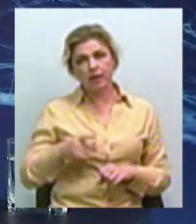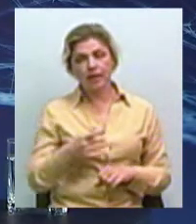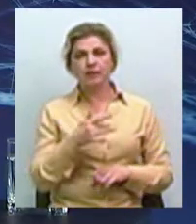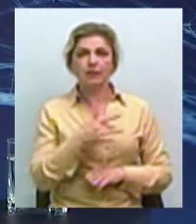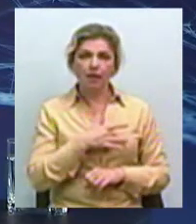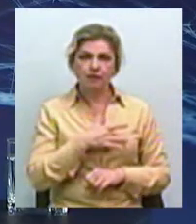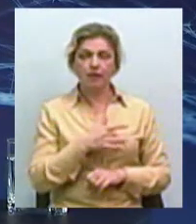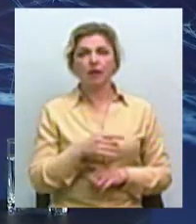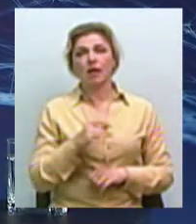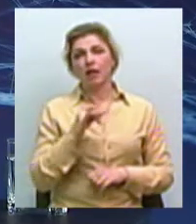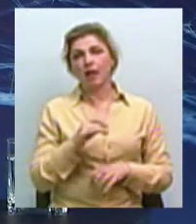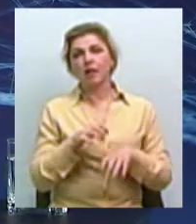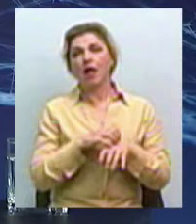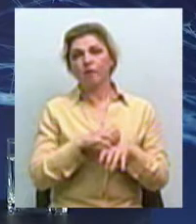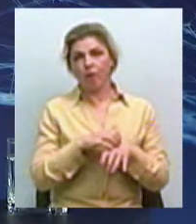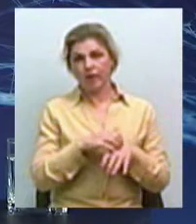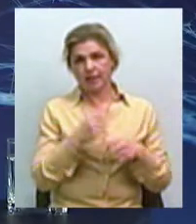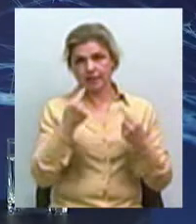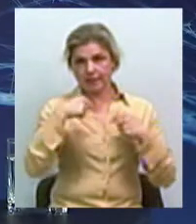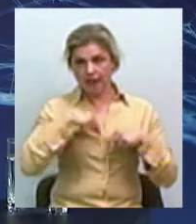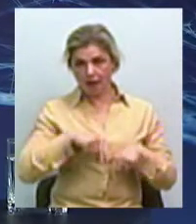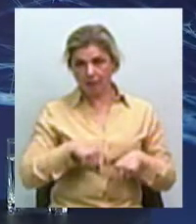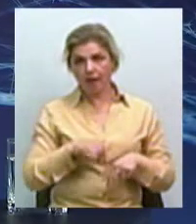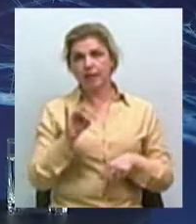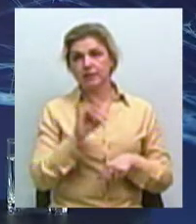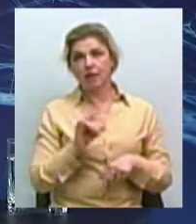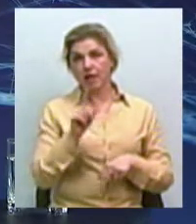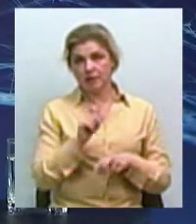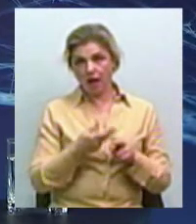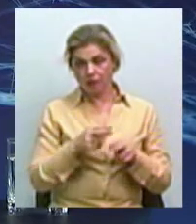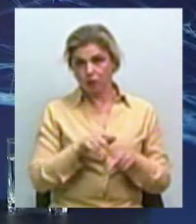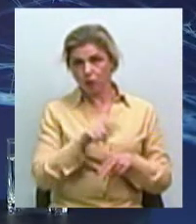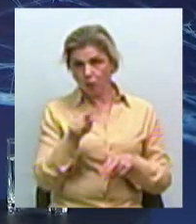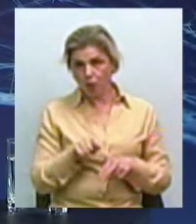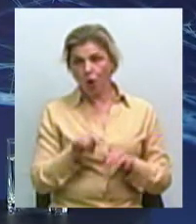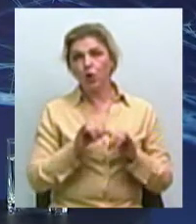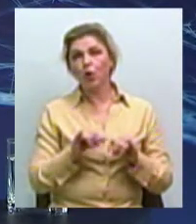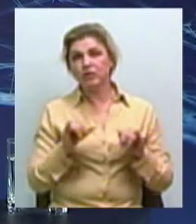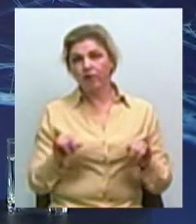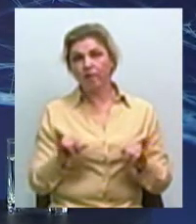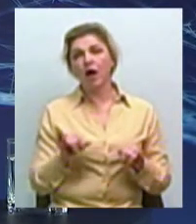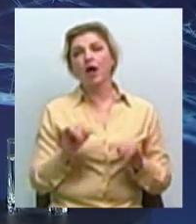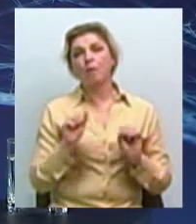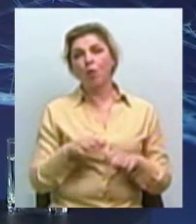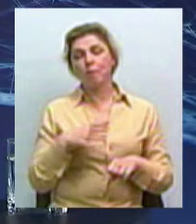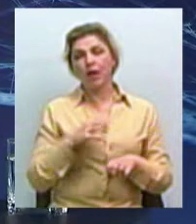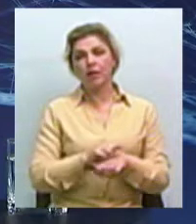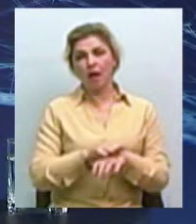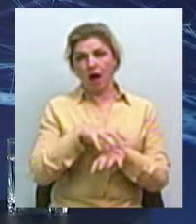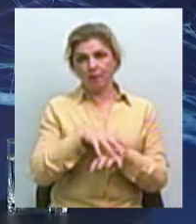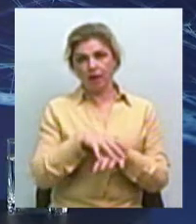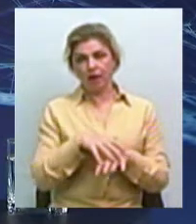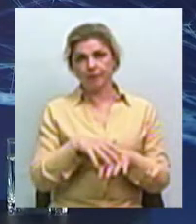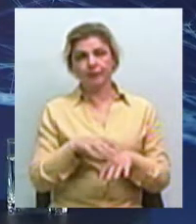серця, ураження нервової системи. І за рахунок цього розвивається, йде, може бути набряк м'яких